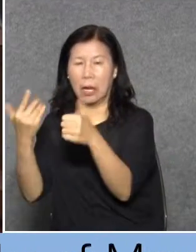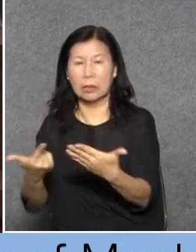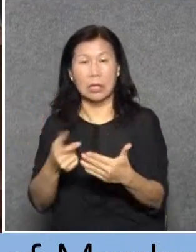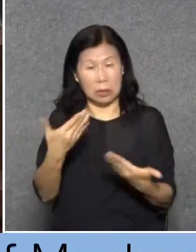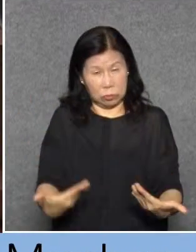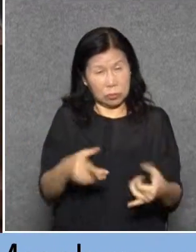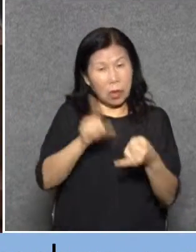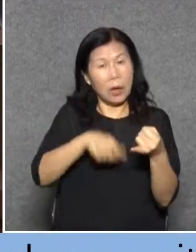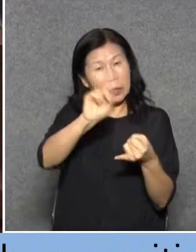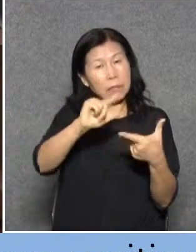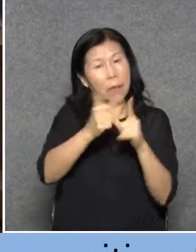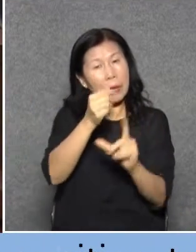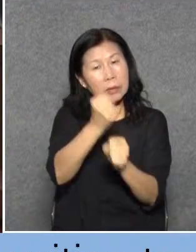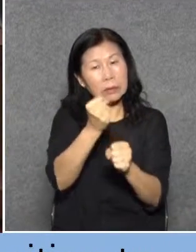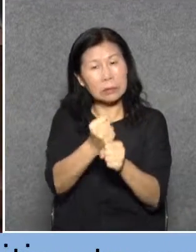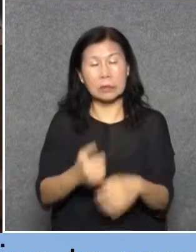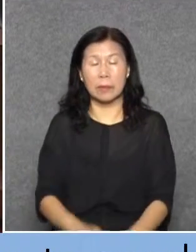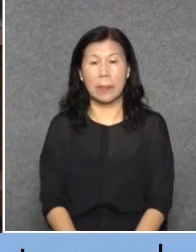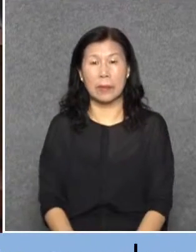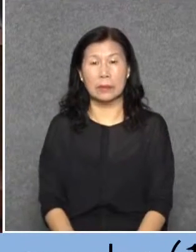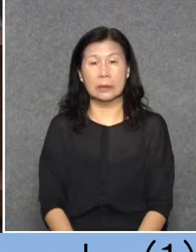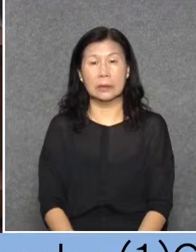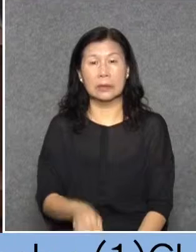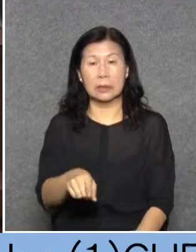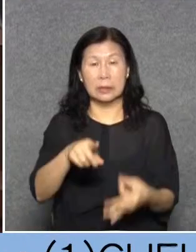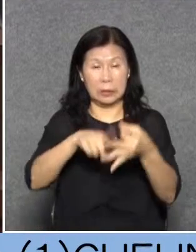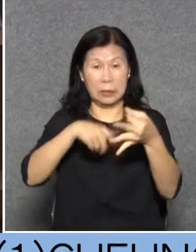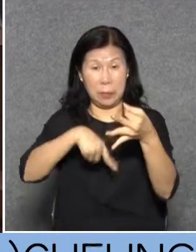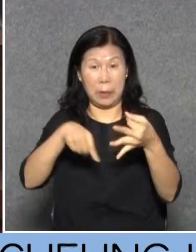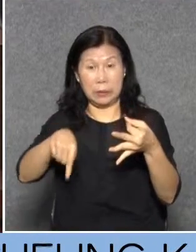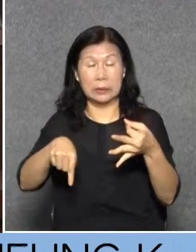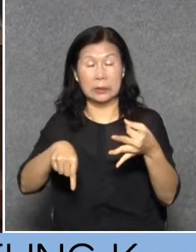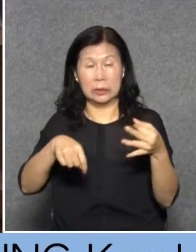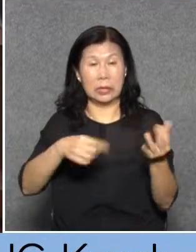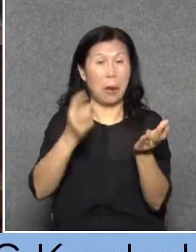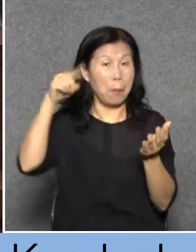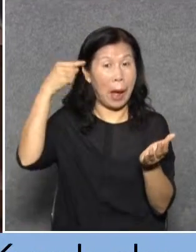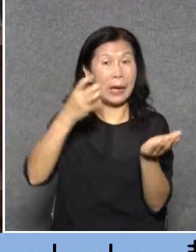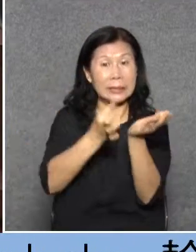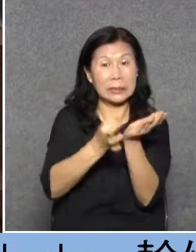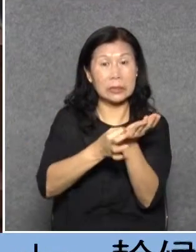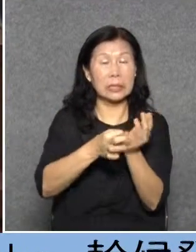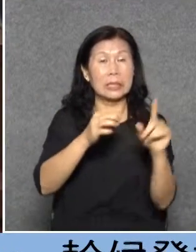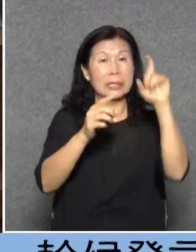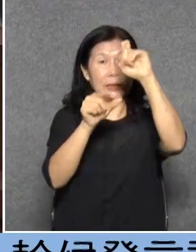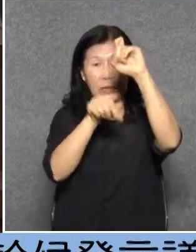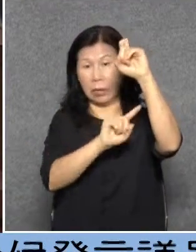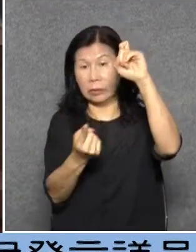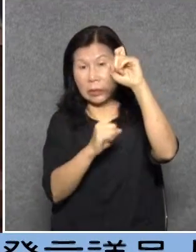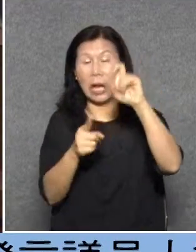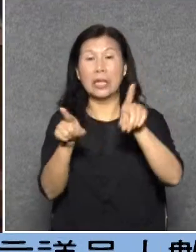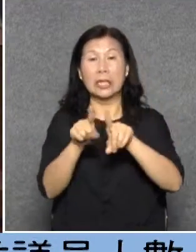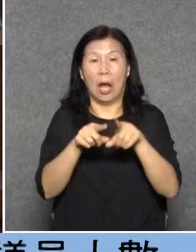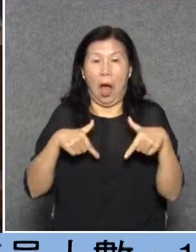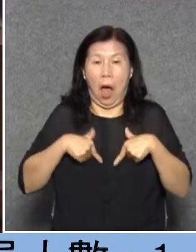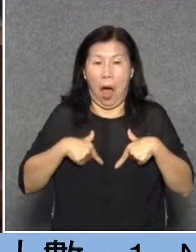呢？又或者遇到現在當地連 San Bernardino 本身本土都有911之後再一次有本土的恐怖活動之後，